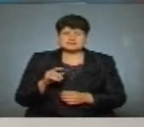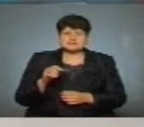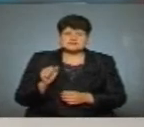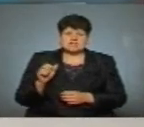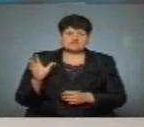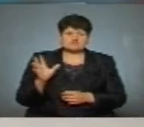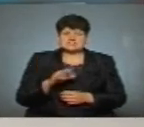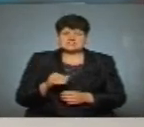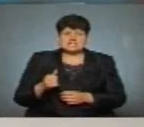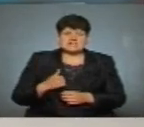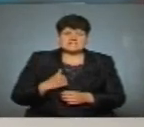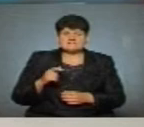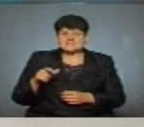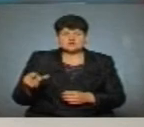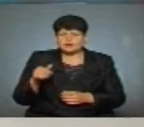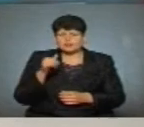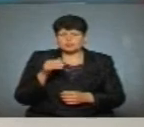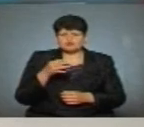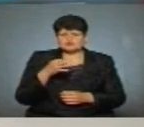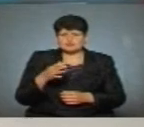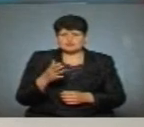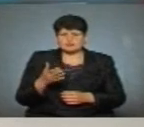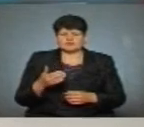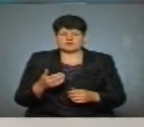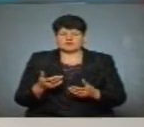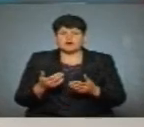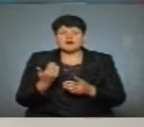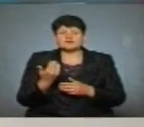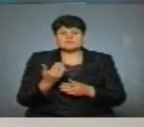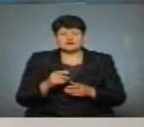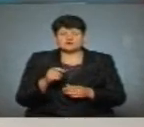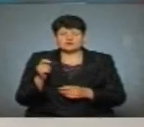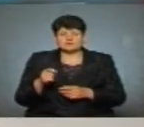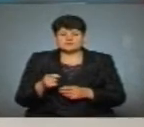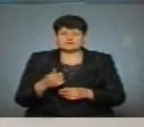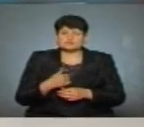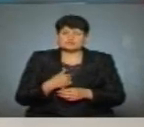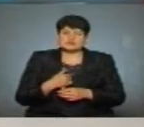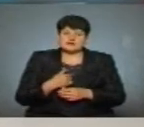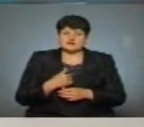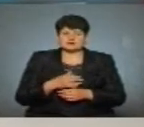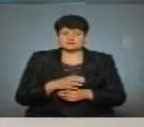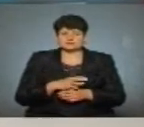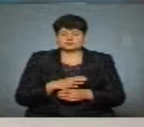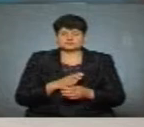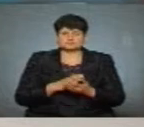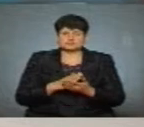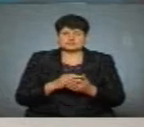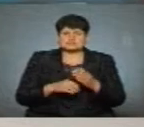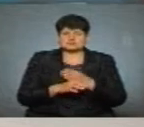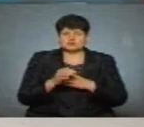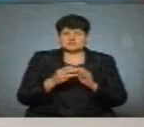за все військо я не готовий сказати, тому що... Там, де ви, зокрема, воювали? Ну, я проходив службу на Сході